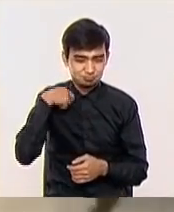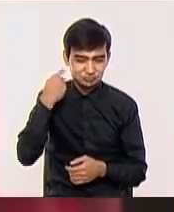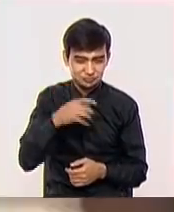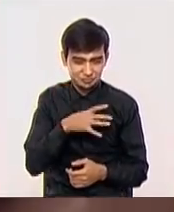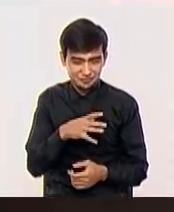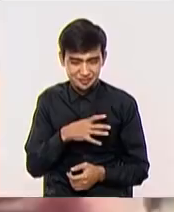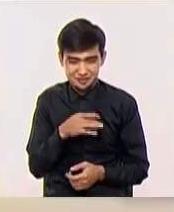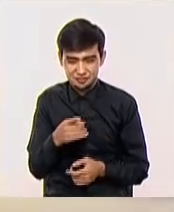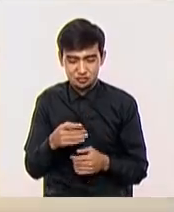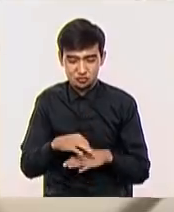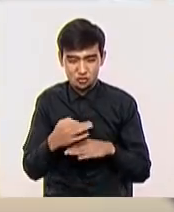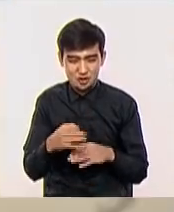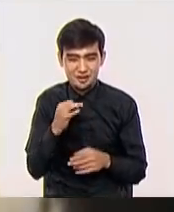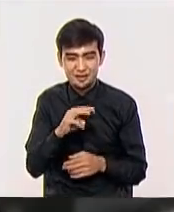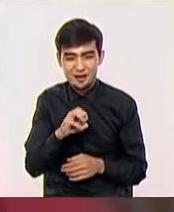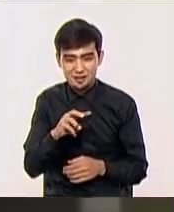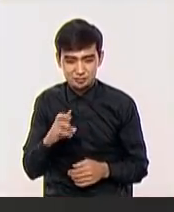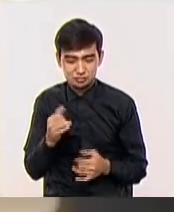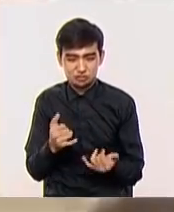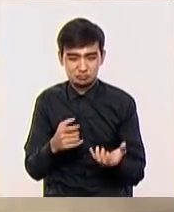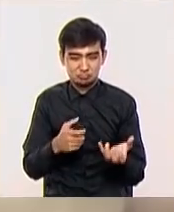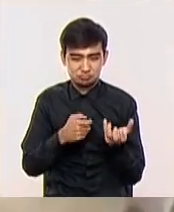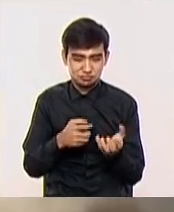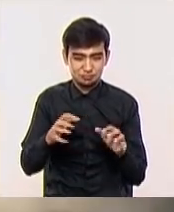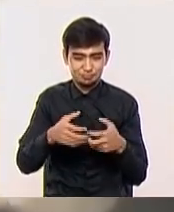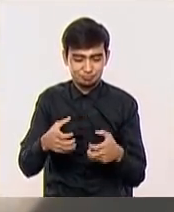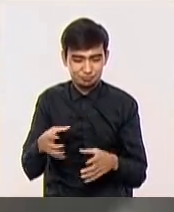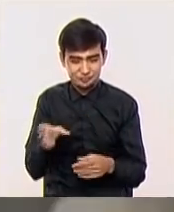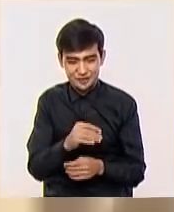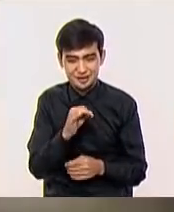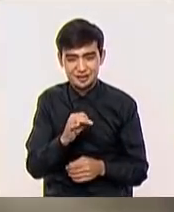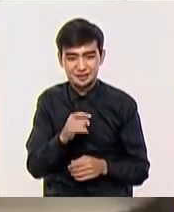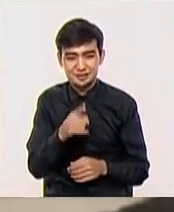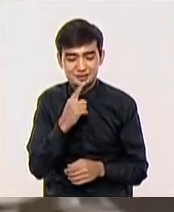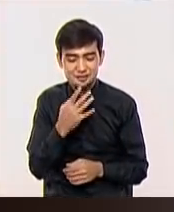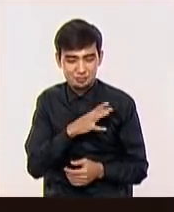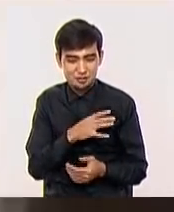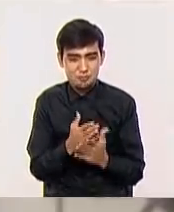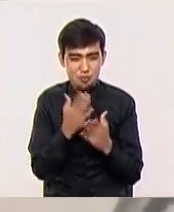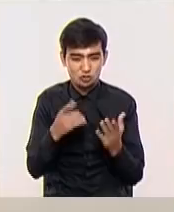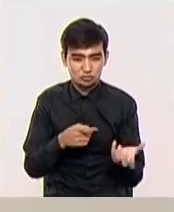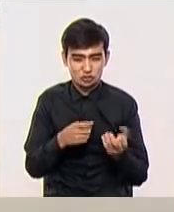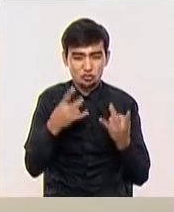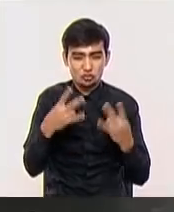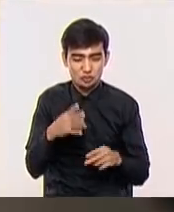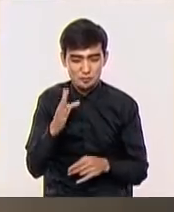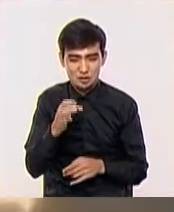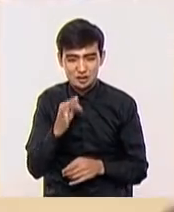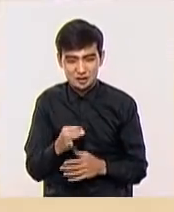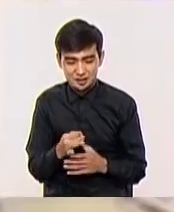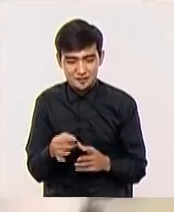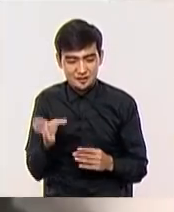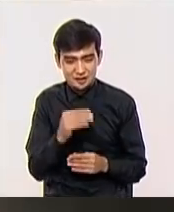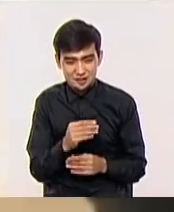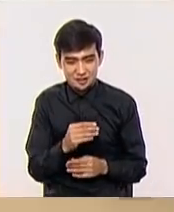повешение. Сегодня талибы начали изымать оружие у гражданского населения в Кабуле. Здесь заявляют, что больше оно им не понадобится. Ожидается,